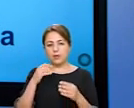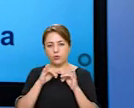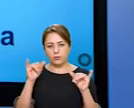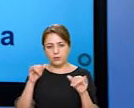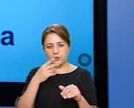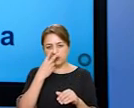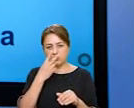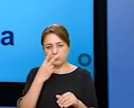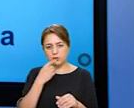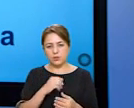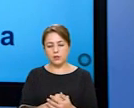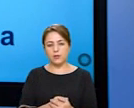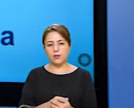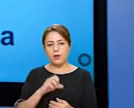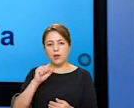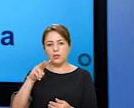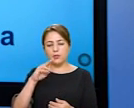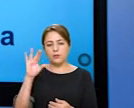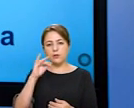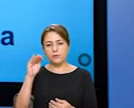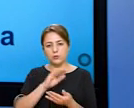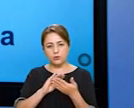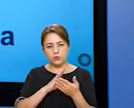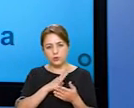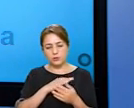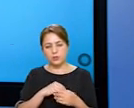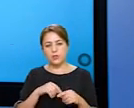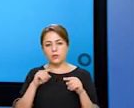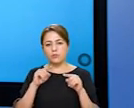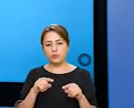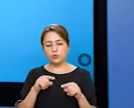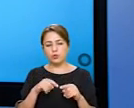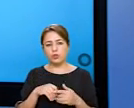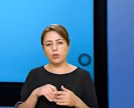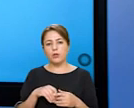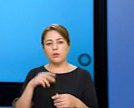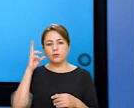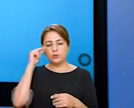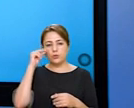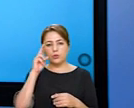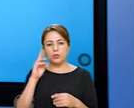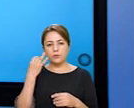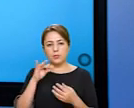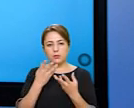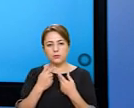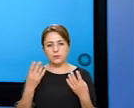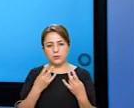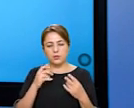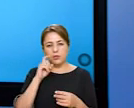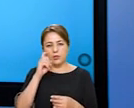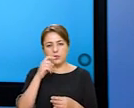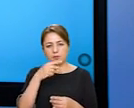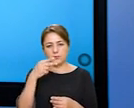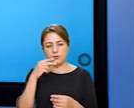ko'rinishda bo'ladi. Algebrik ifodani tuzib oldik. Ana endi bu algebrik ifodani son qiymatini hisoblashimiz kerak. X